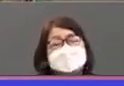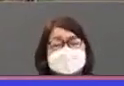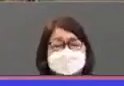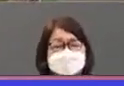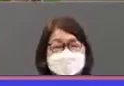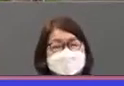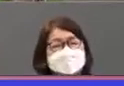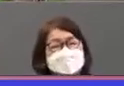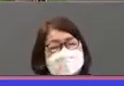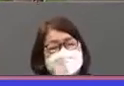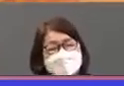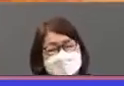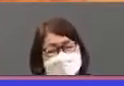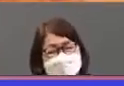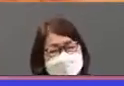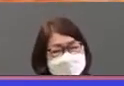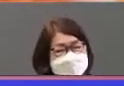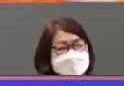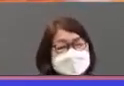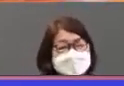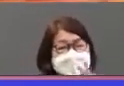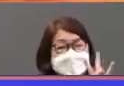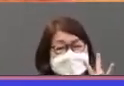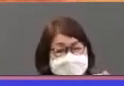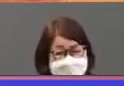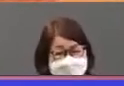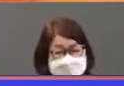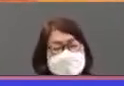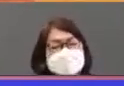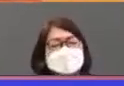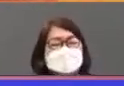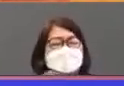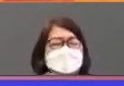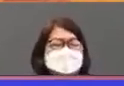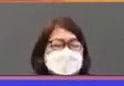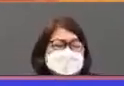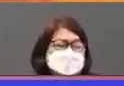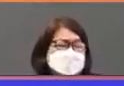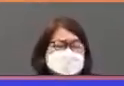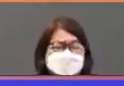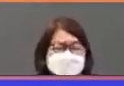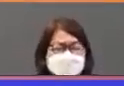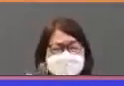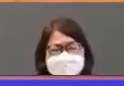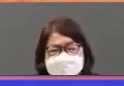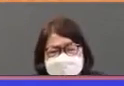ไทยเนี่ยตั้งแต่เดือนกุมภาพันธ์จนถึง21กรกฎาคมที่ผ่านมายอดส่งออกมีกว่า